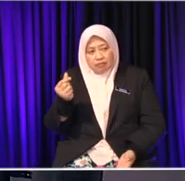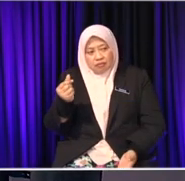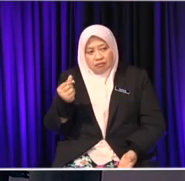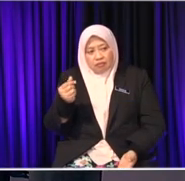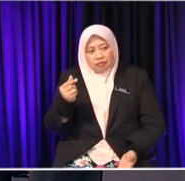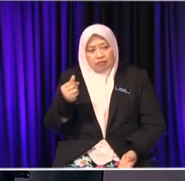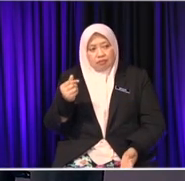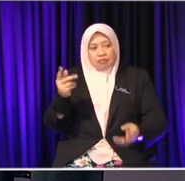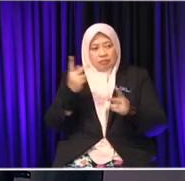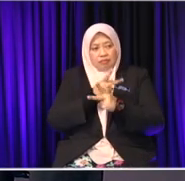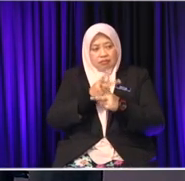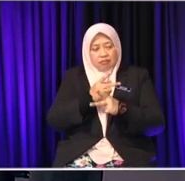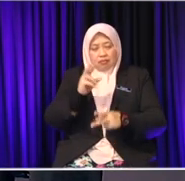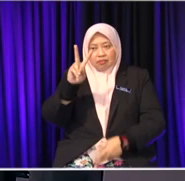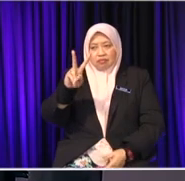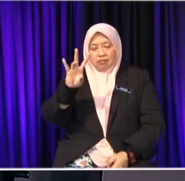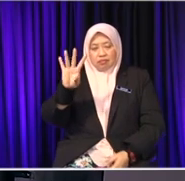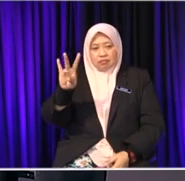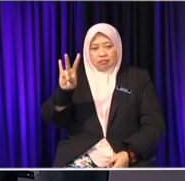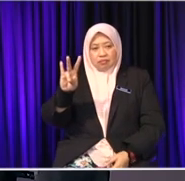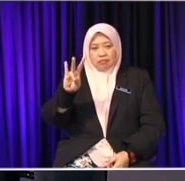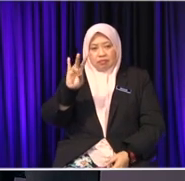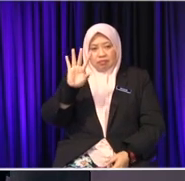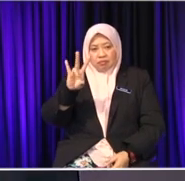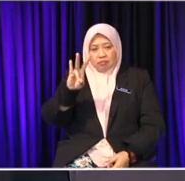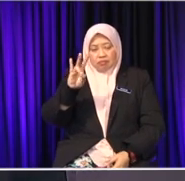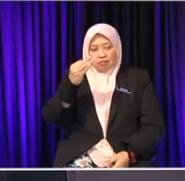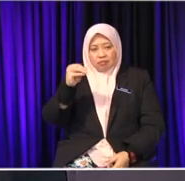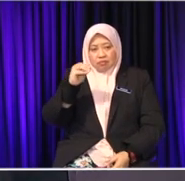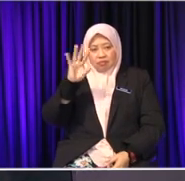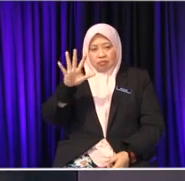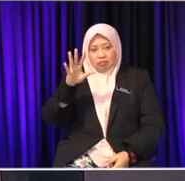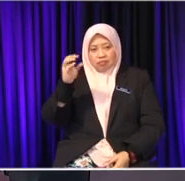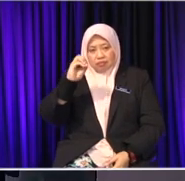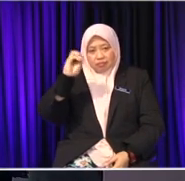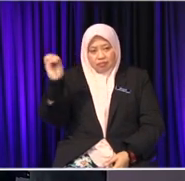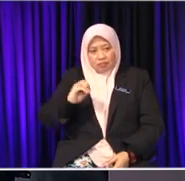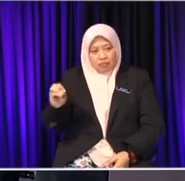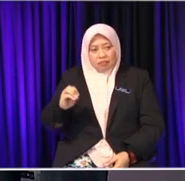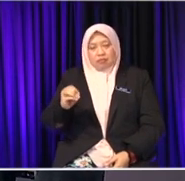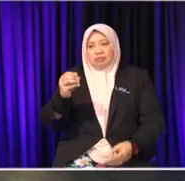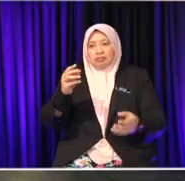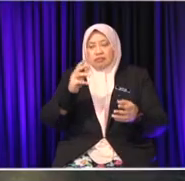7500 itu jika tidak lah oke oke jadi ada tanya